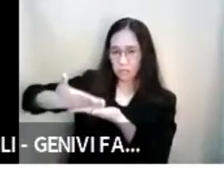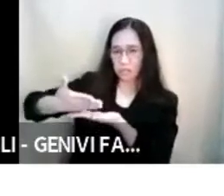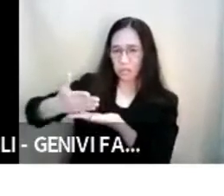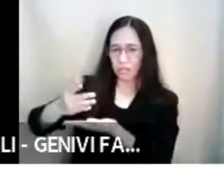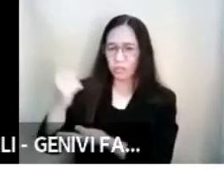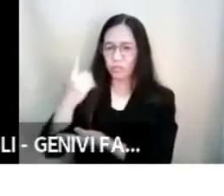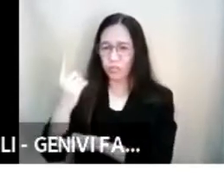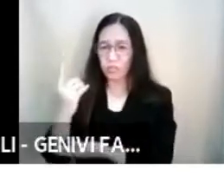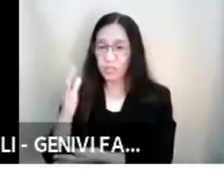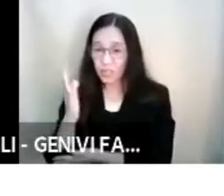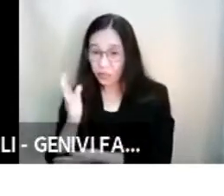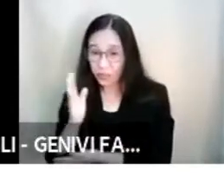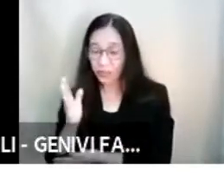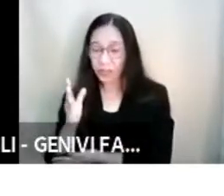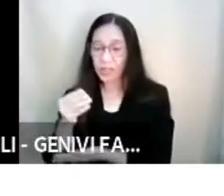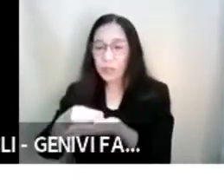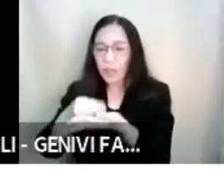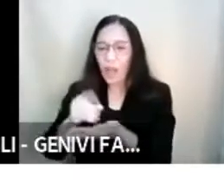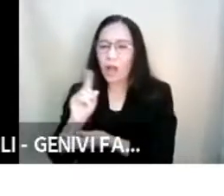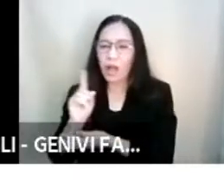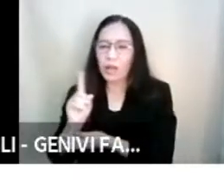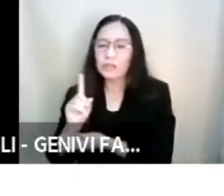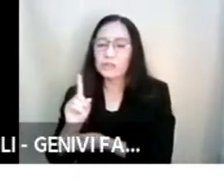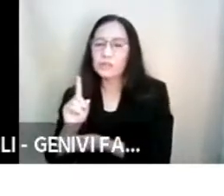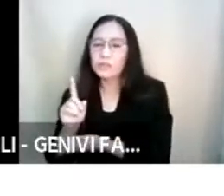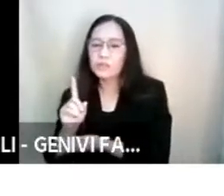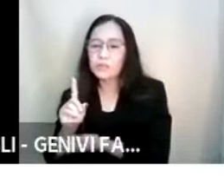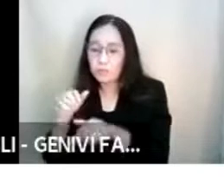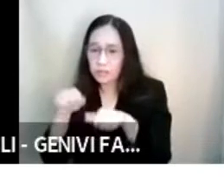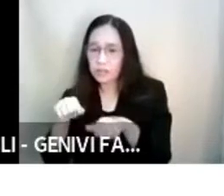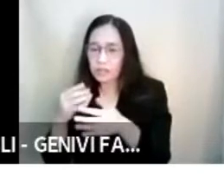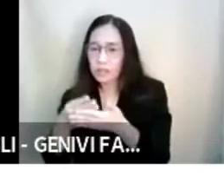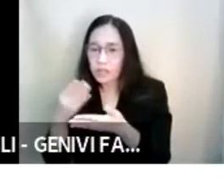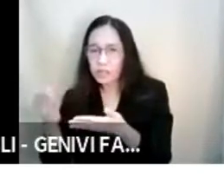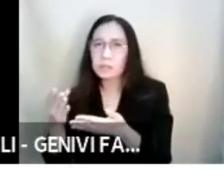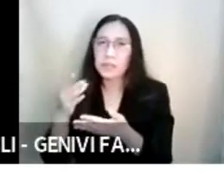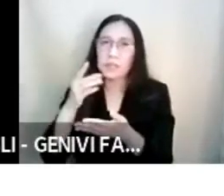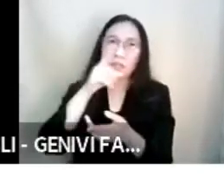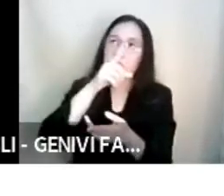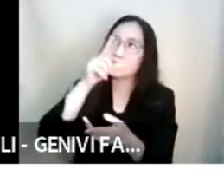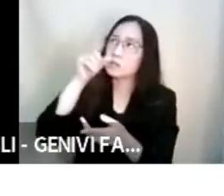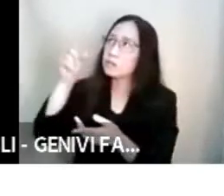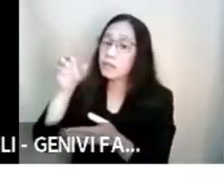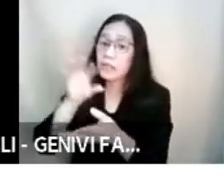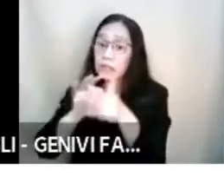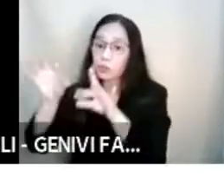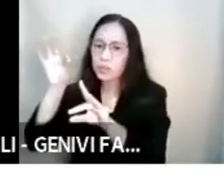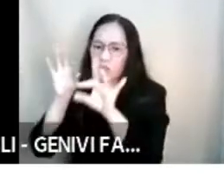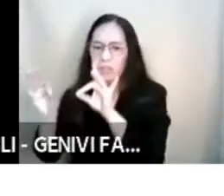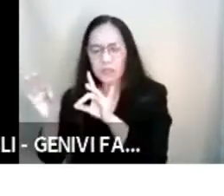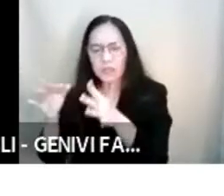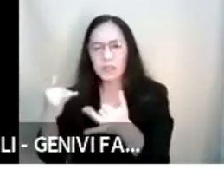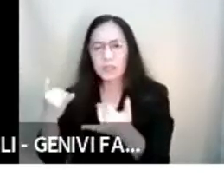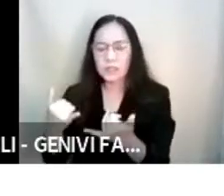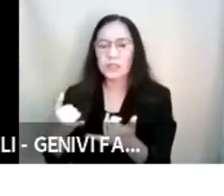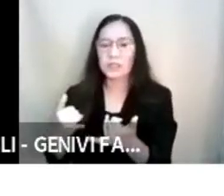50 pesos. Anong mabibili ko sa 50 pesos from all the choices here? Ngayon, meron ka may